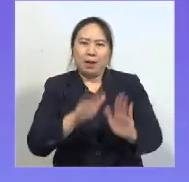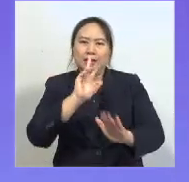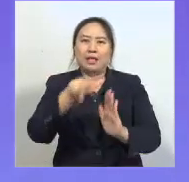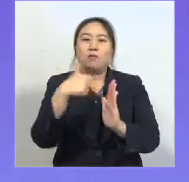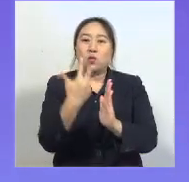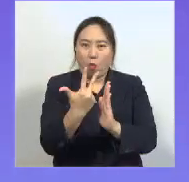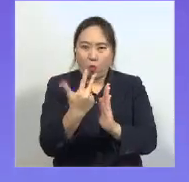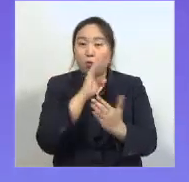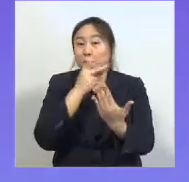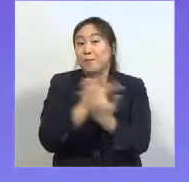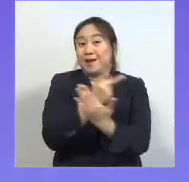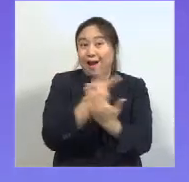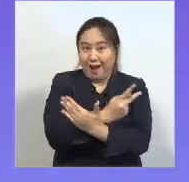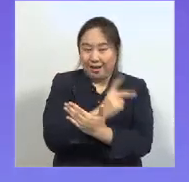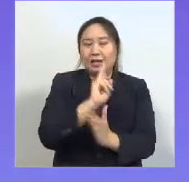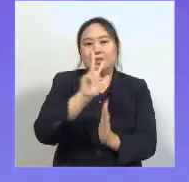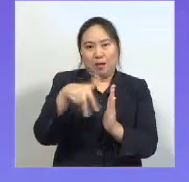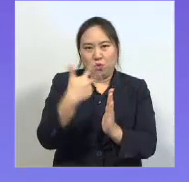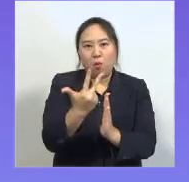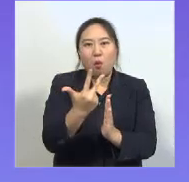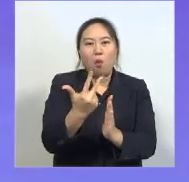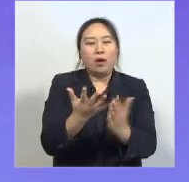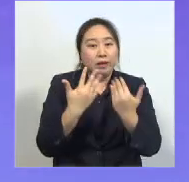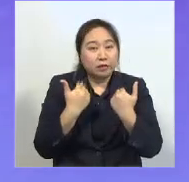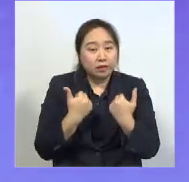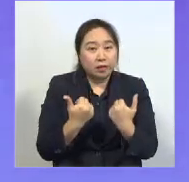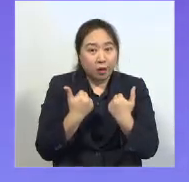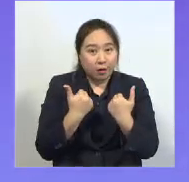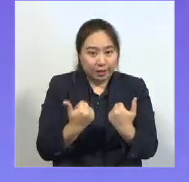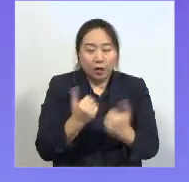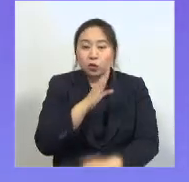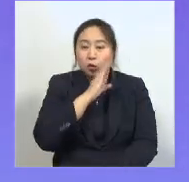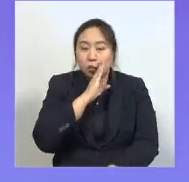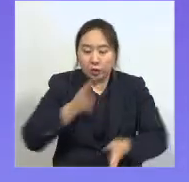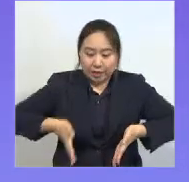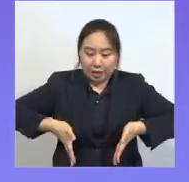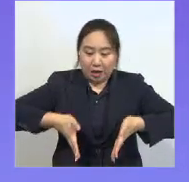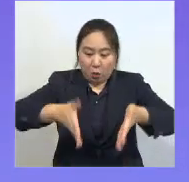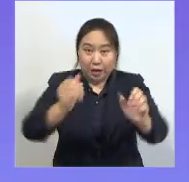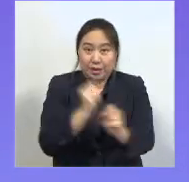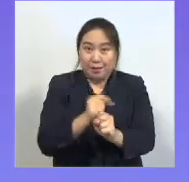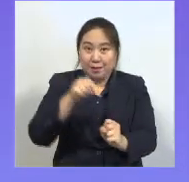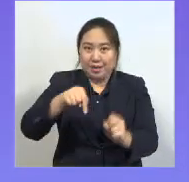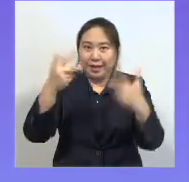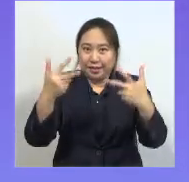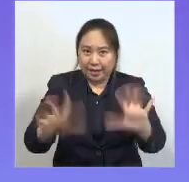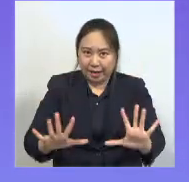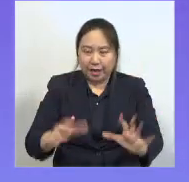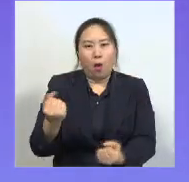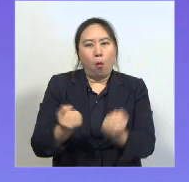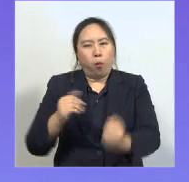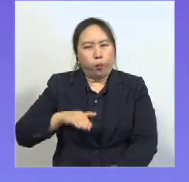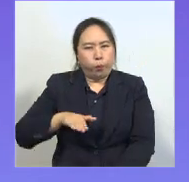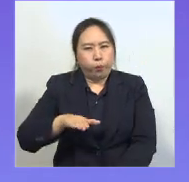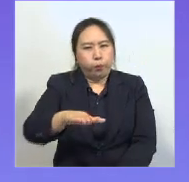3ชั่วโมง ถ้าไปกาญจนบุรี ถ้าไปกาญจนบุรีแต่เขาบอกว่าถ้าโครงการนี้แล้วเสร็จจะทำให้เราเดินทางได้รว